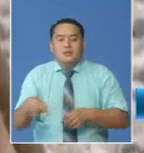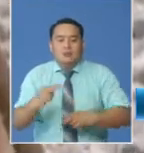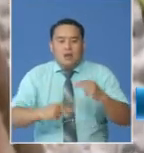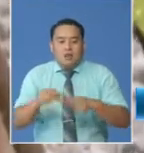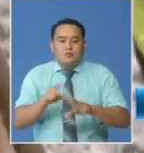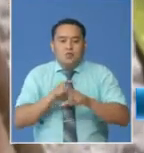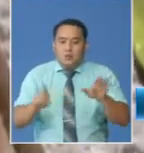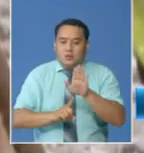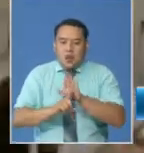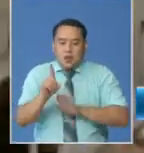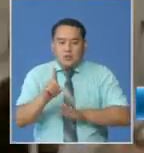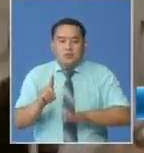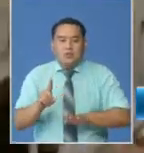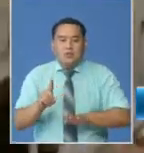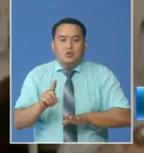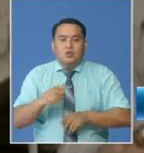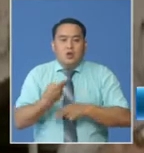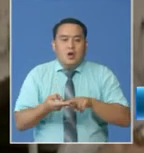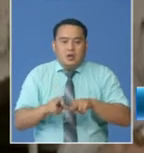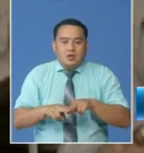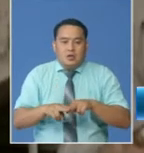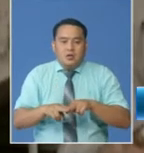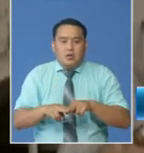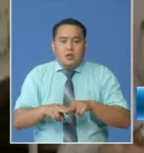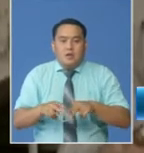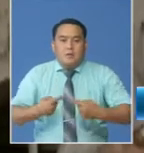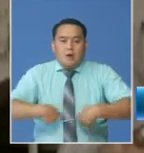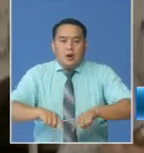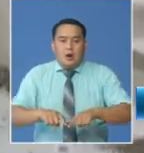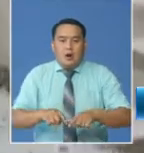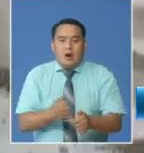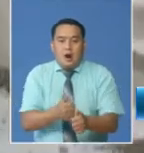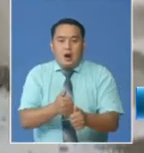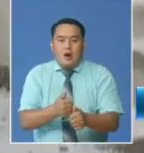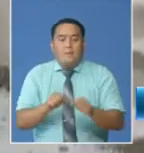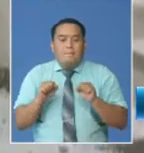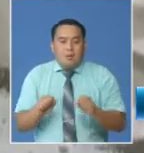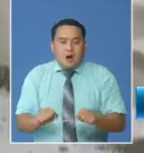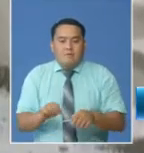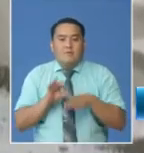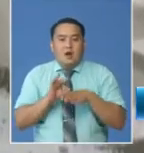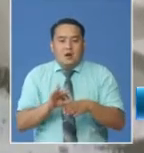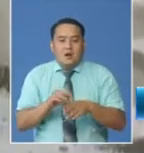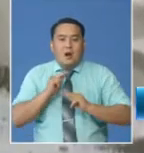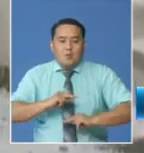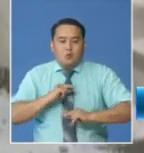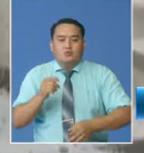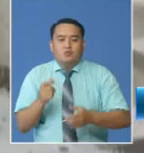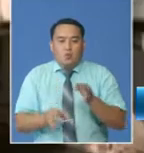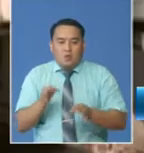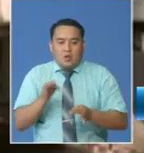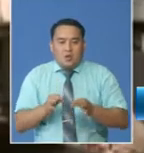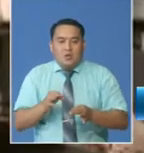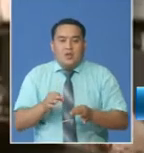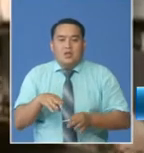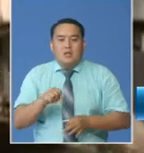уже началось, несмотря на то, что текущие и потенциальные подрядчики отстаивают свое право на проведение работ в суде. А в Темиртау